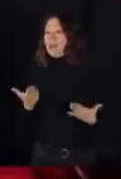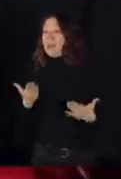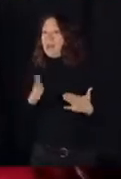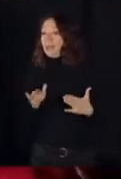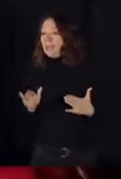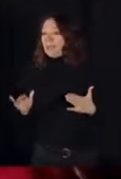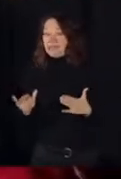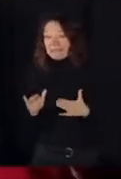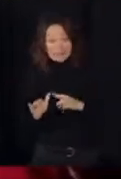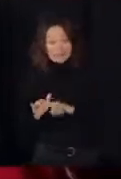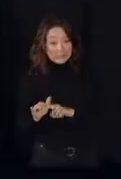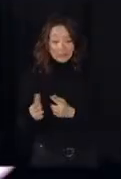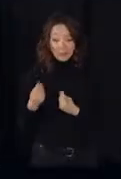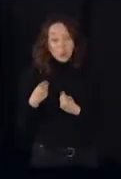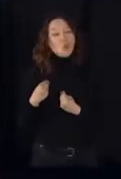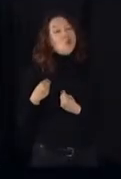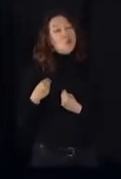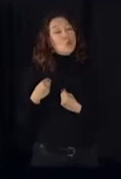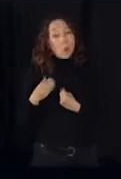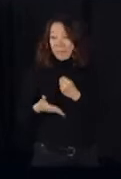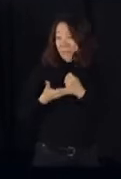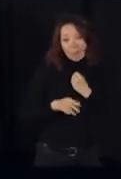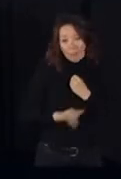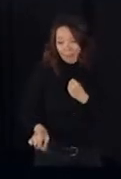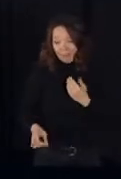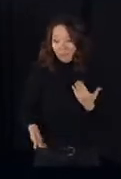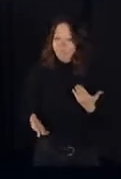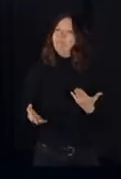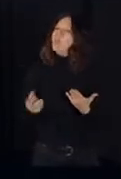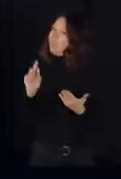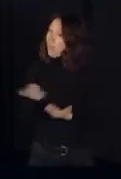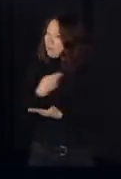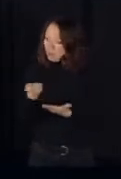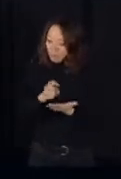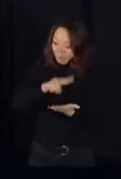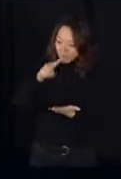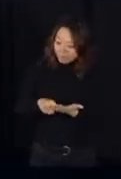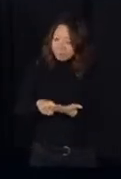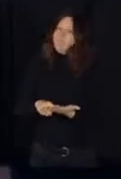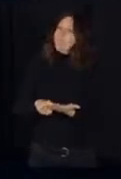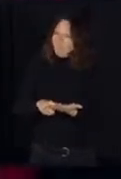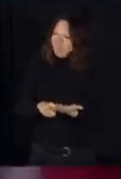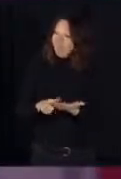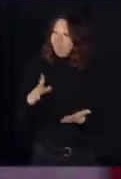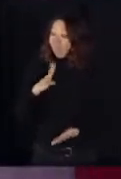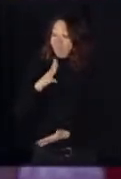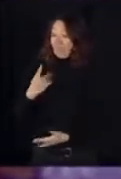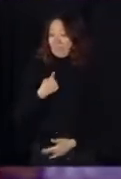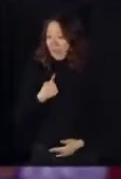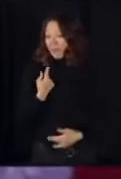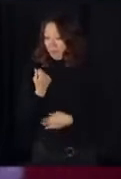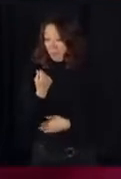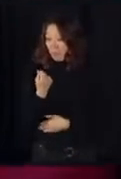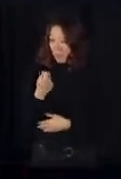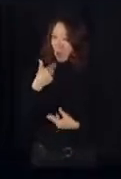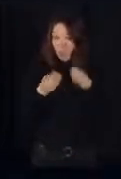qui nous a pas accompagnés positivement, on va vraiment pas rentrer dans nos frais. Donc, on a deux solutions. Soit je